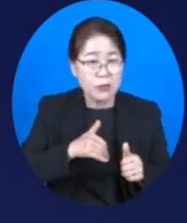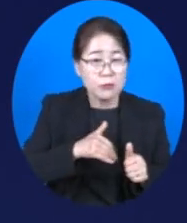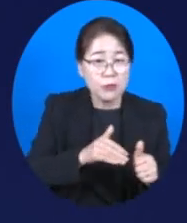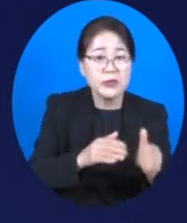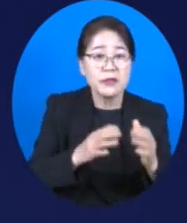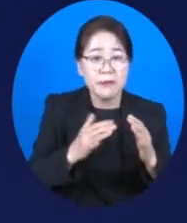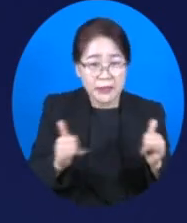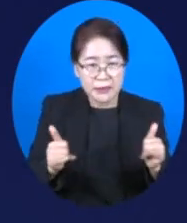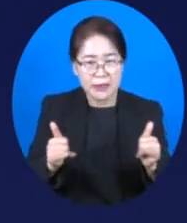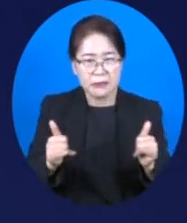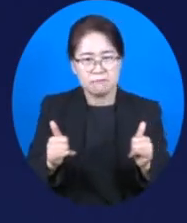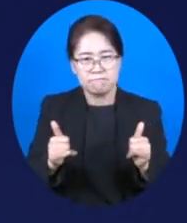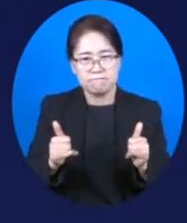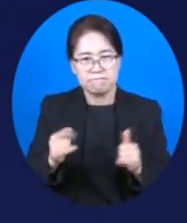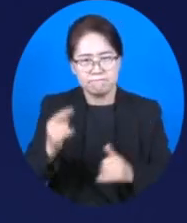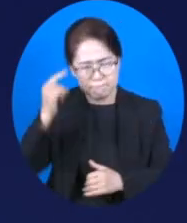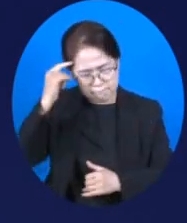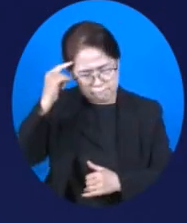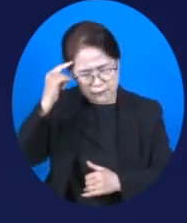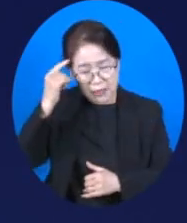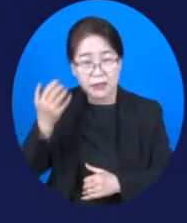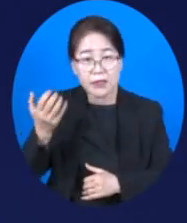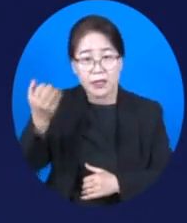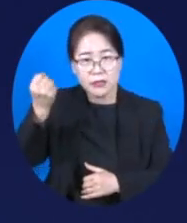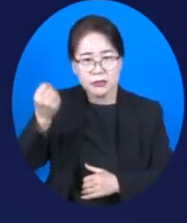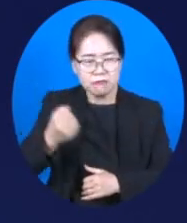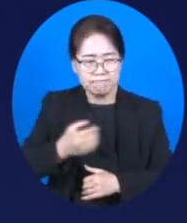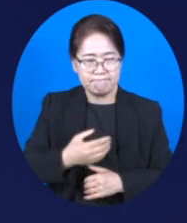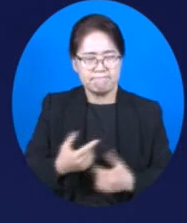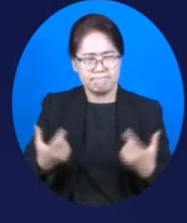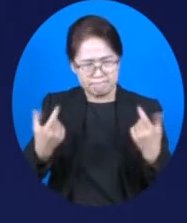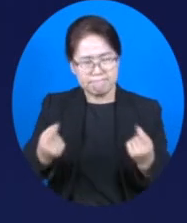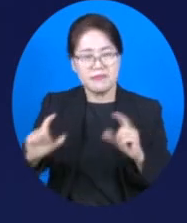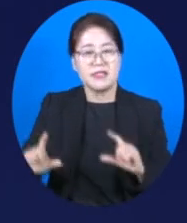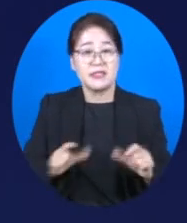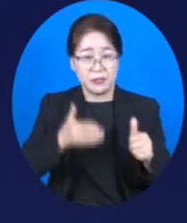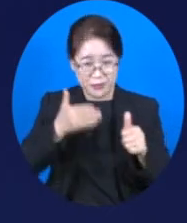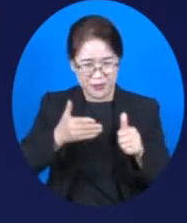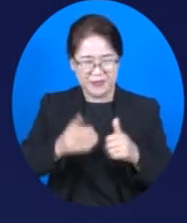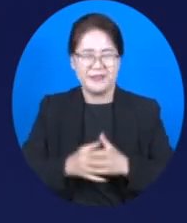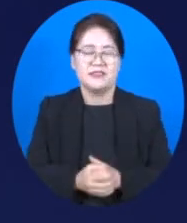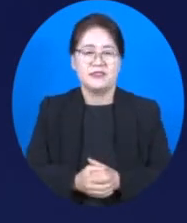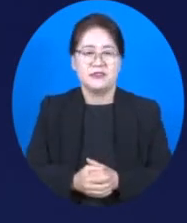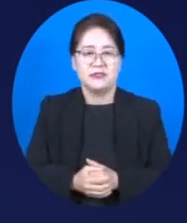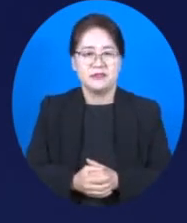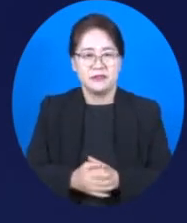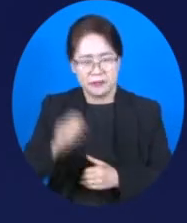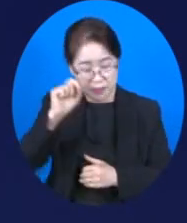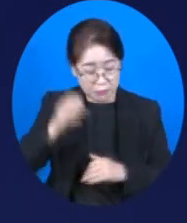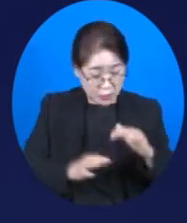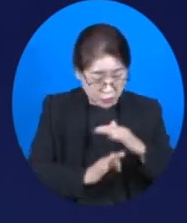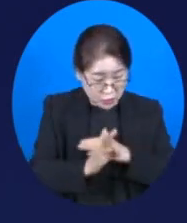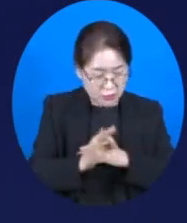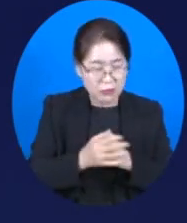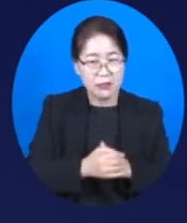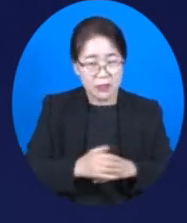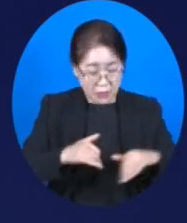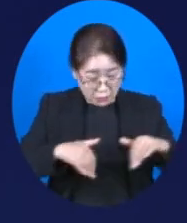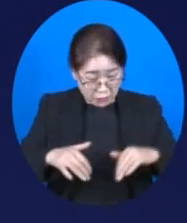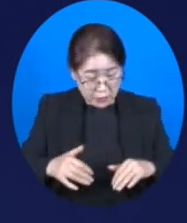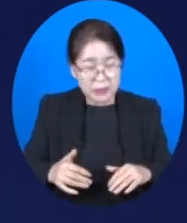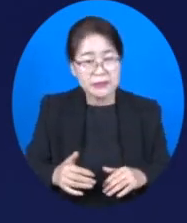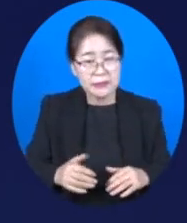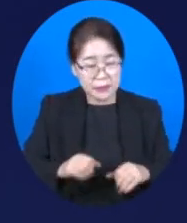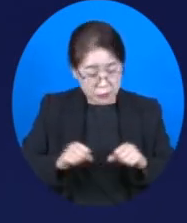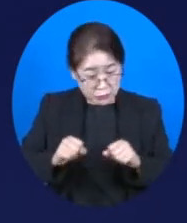자라고 하는 그런 정체성을 가지고 당당하게 사시기를 바랍니다. 여러분이 새벽에 일찍 일어나서 길거리를 청소하는